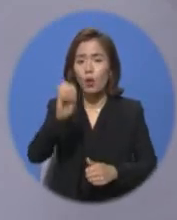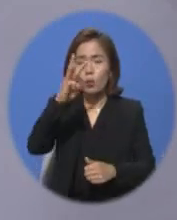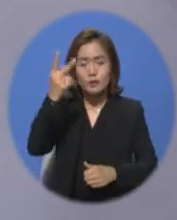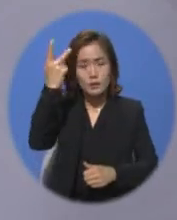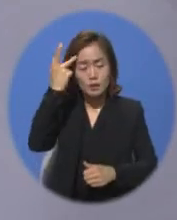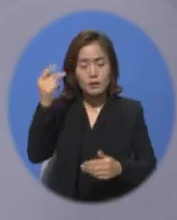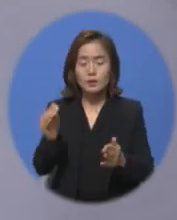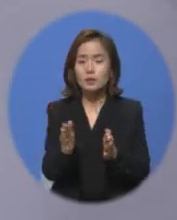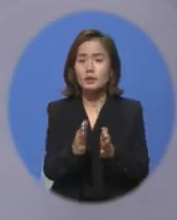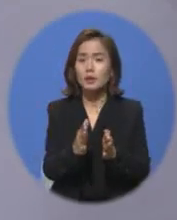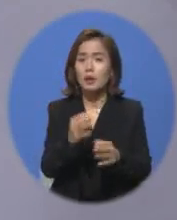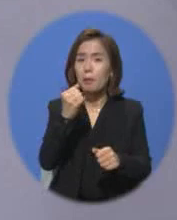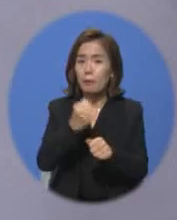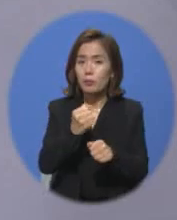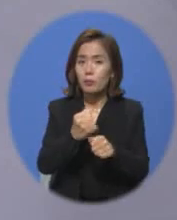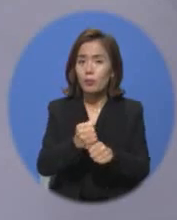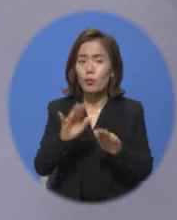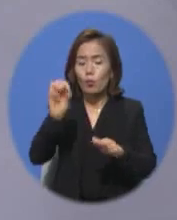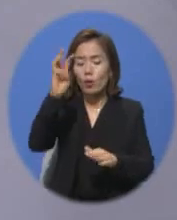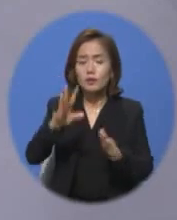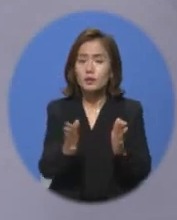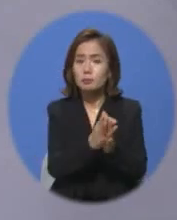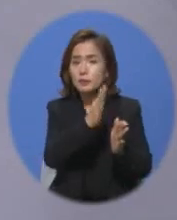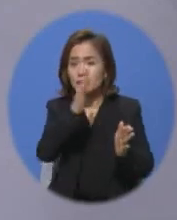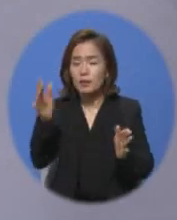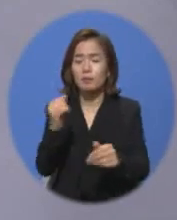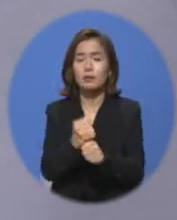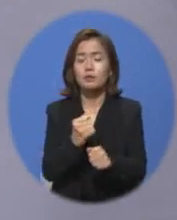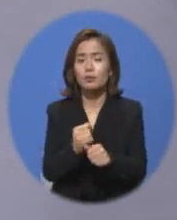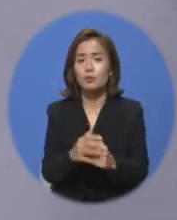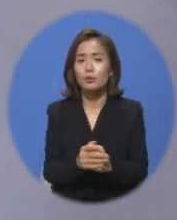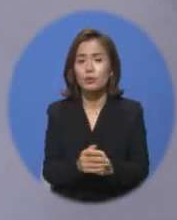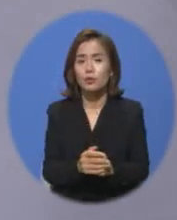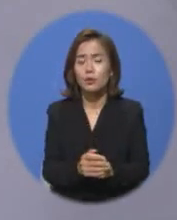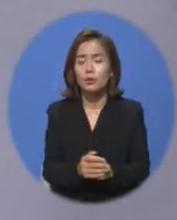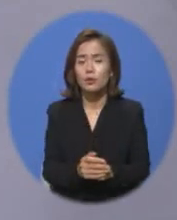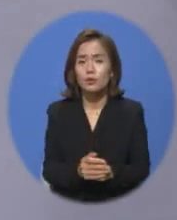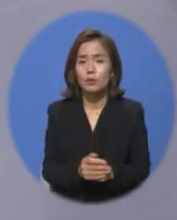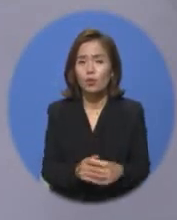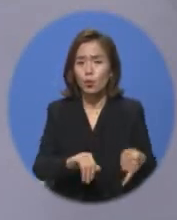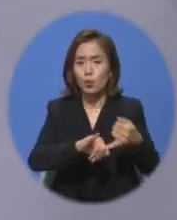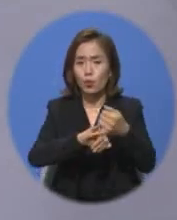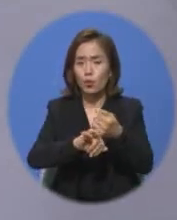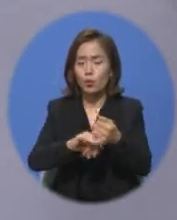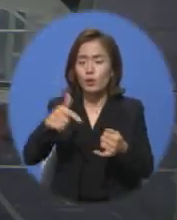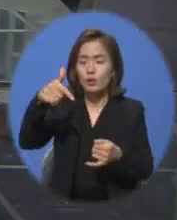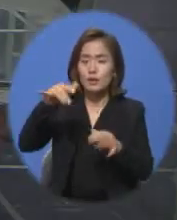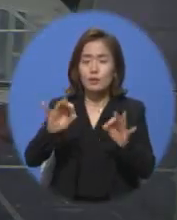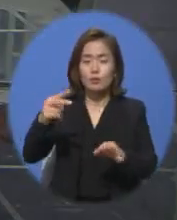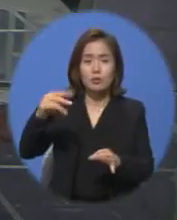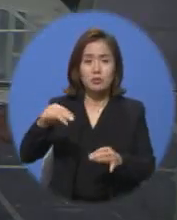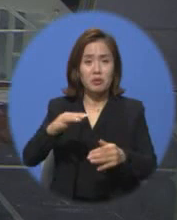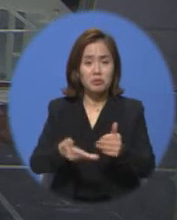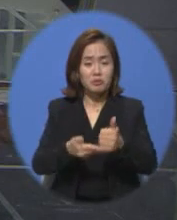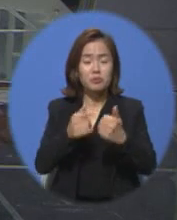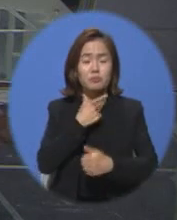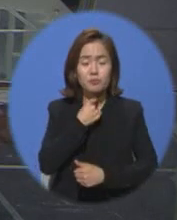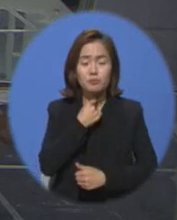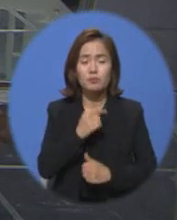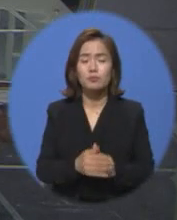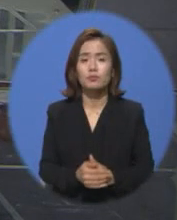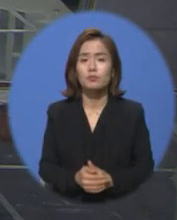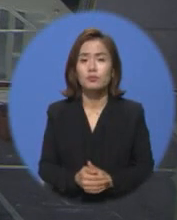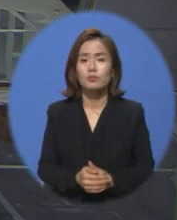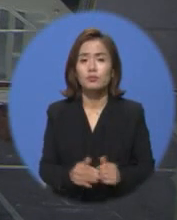광주의정신과 정의의정신을되새기고,앞서말씀드린것처럼 김정경장군을 기리고자합니다.그게전부입니다. 예.